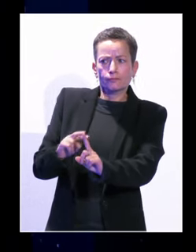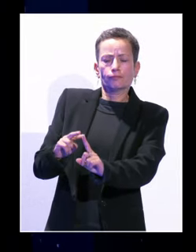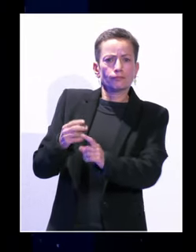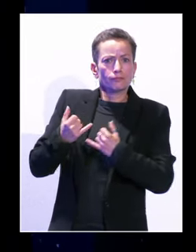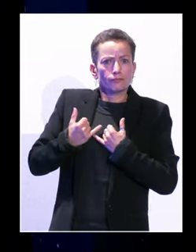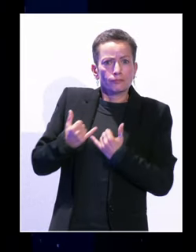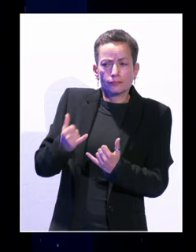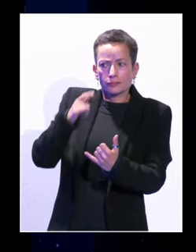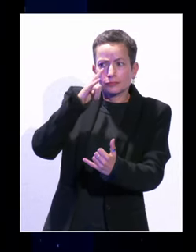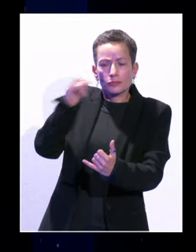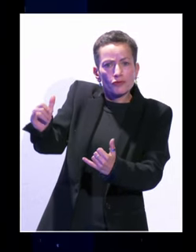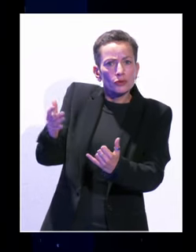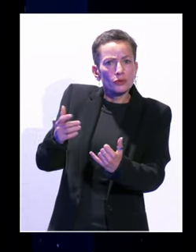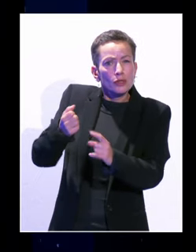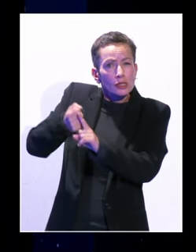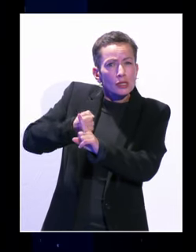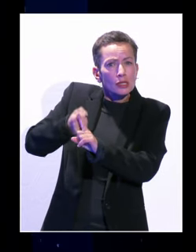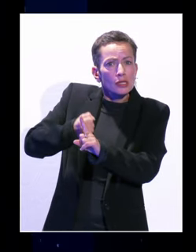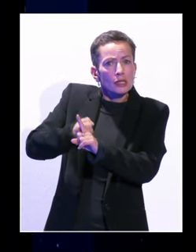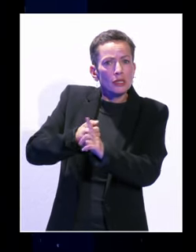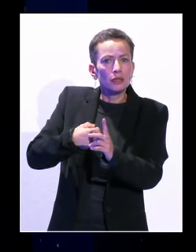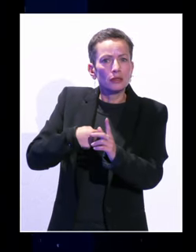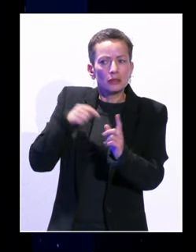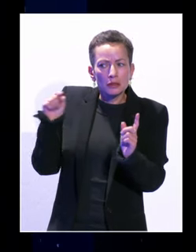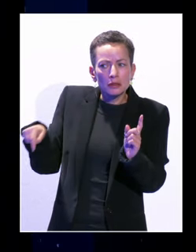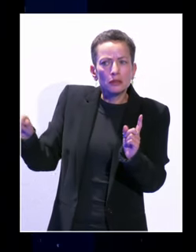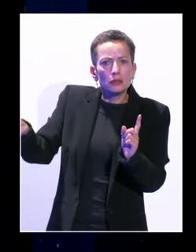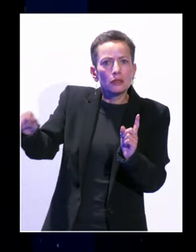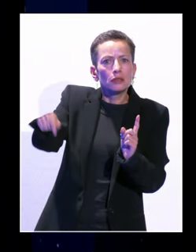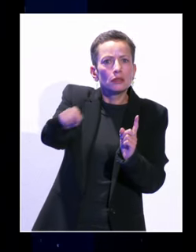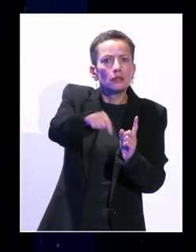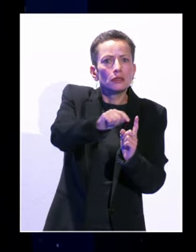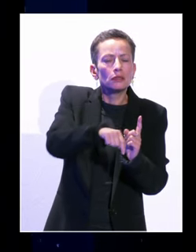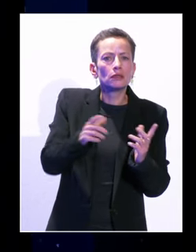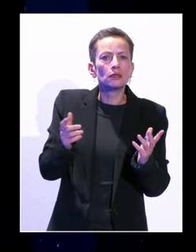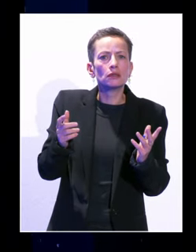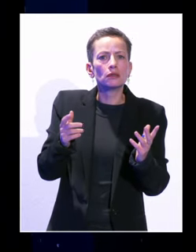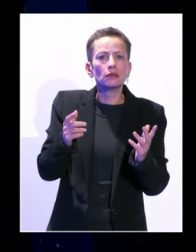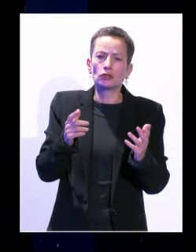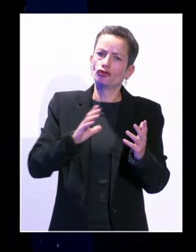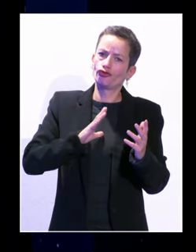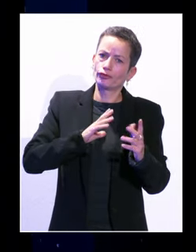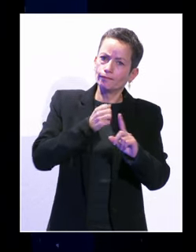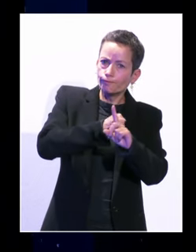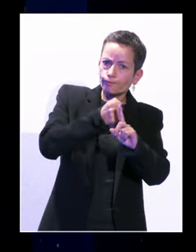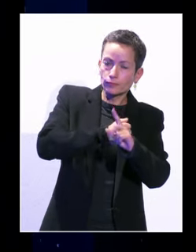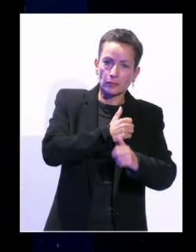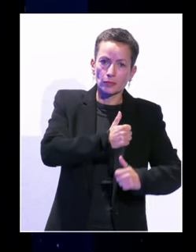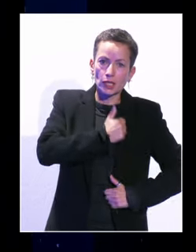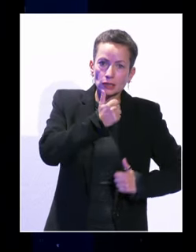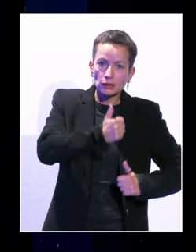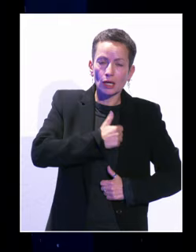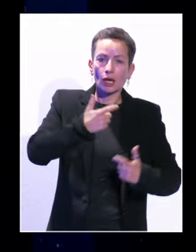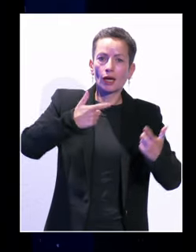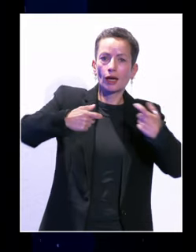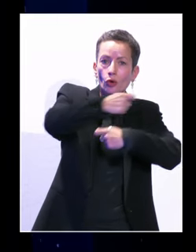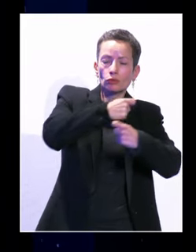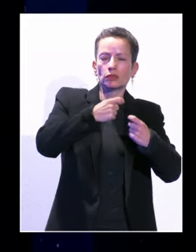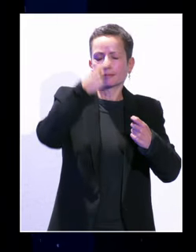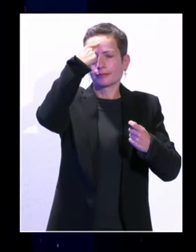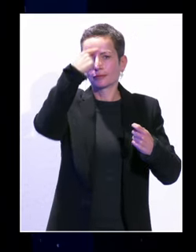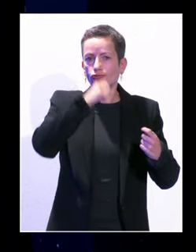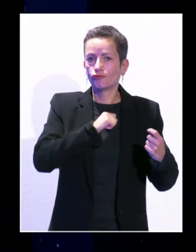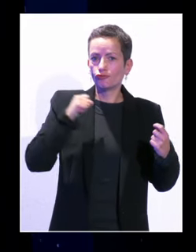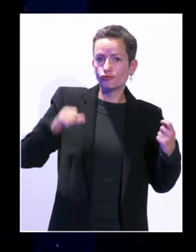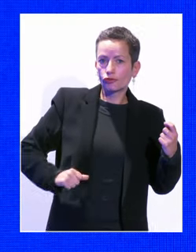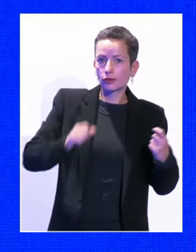jamais atteinte. Les unes militaires et économiques, je pense à la Chine ou aux États-Unis, les